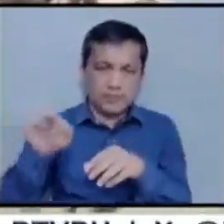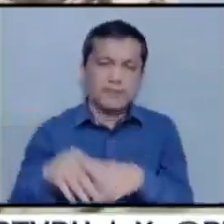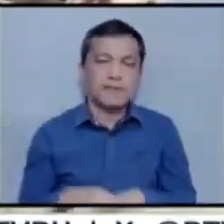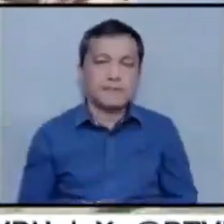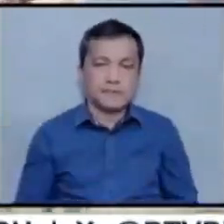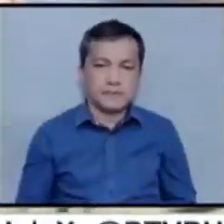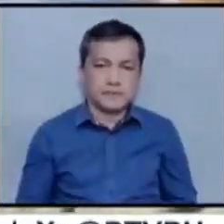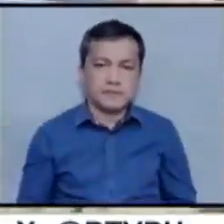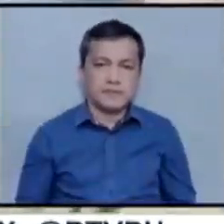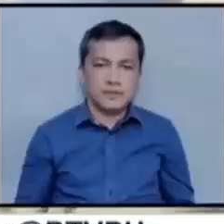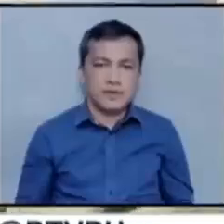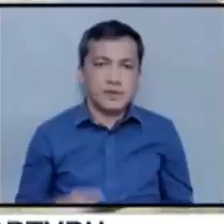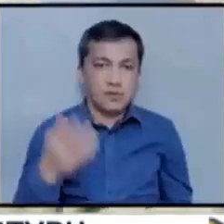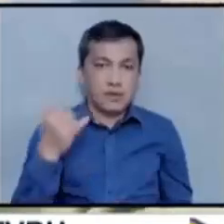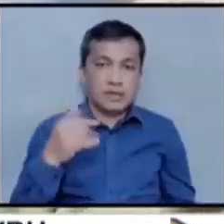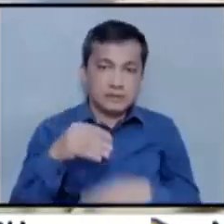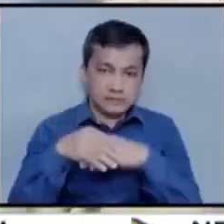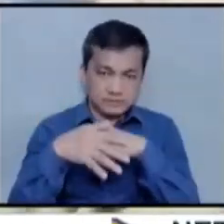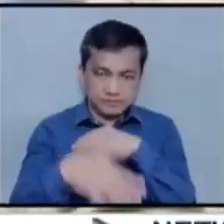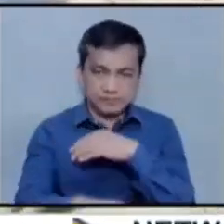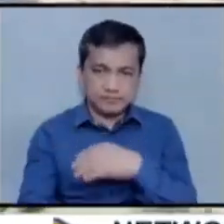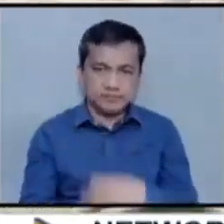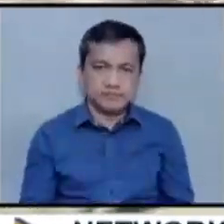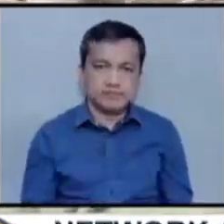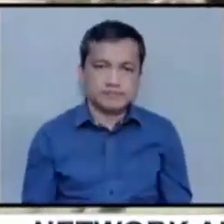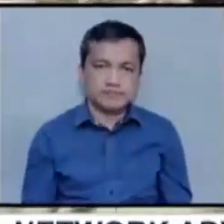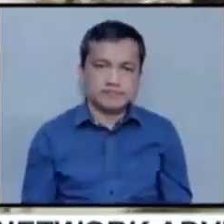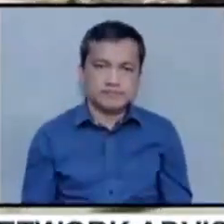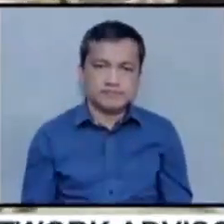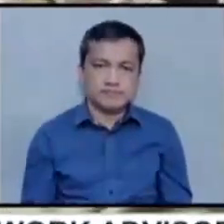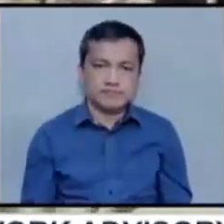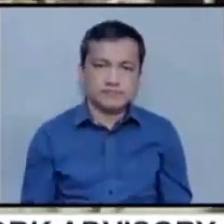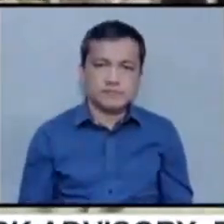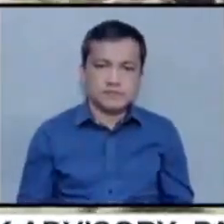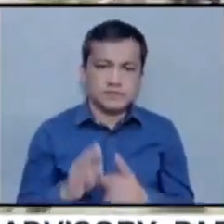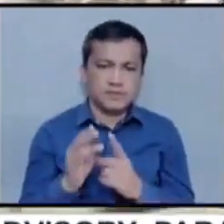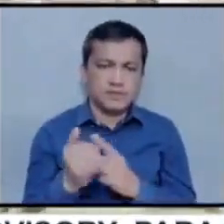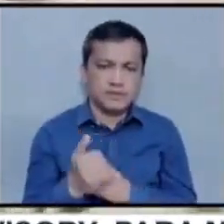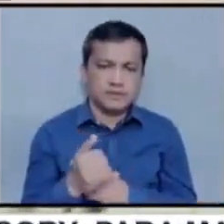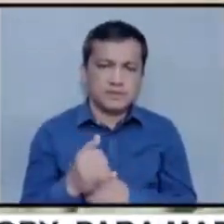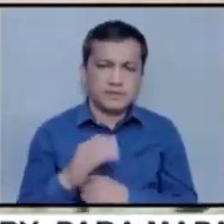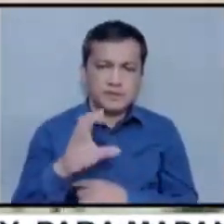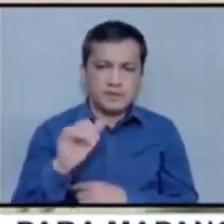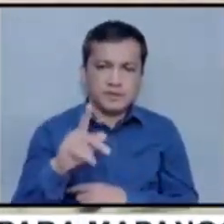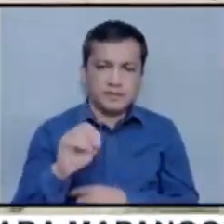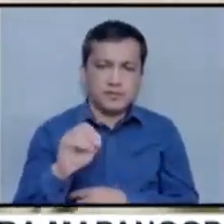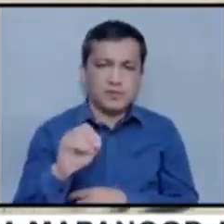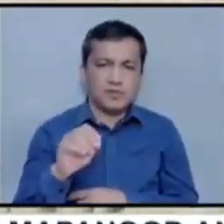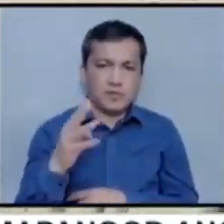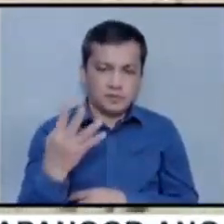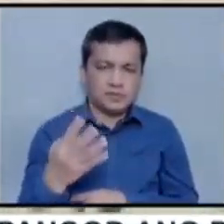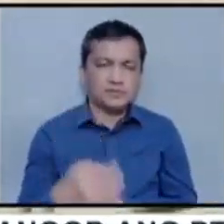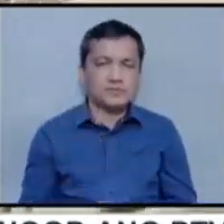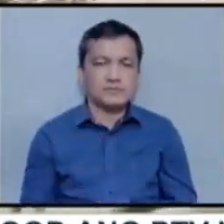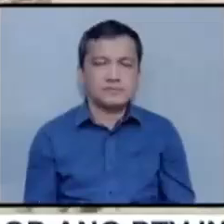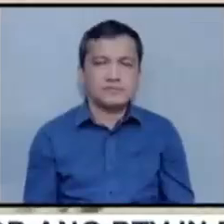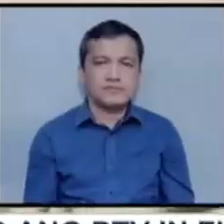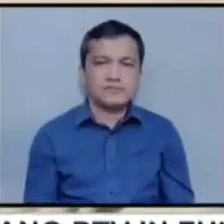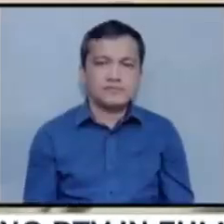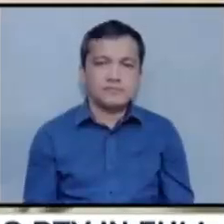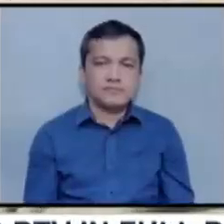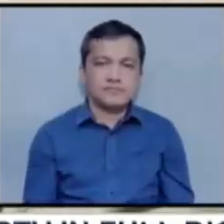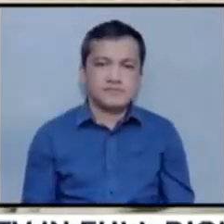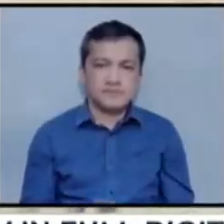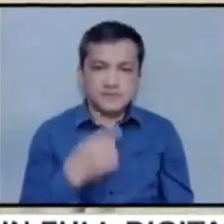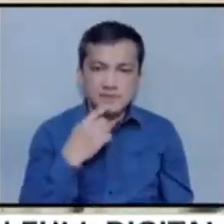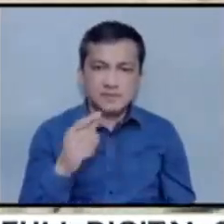nga ng landslide na nangyari dito sa Barangay Campo 4. Ayon nga sa mga residente, maswerte